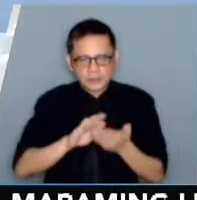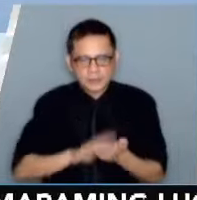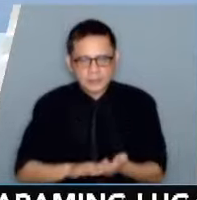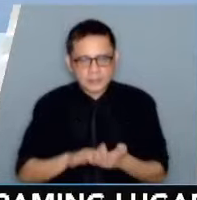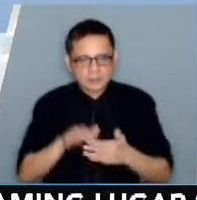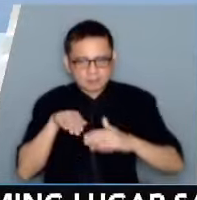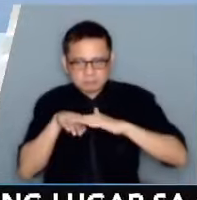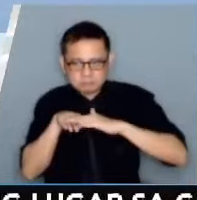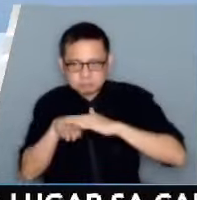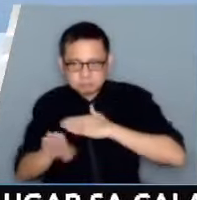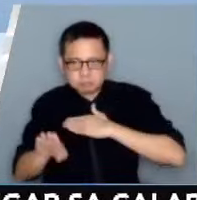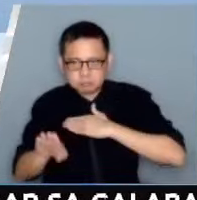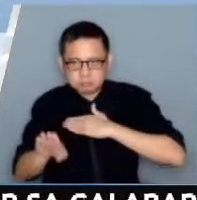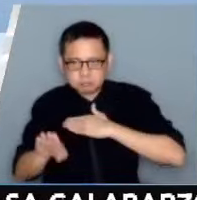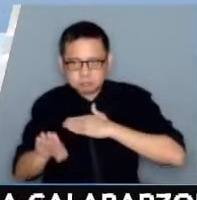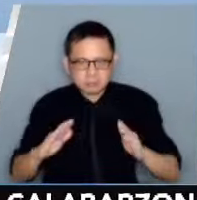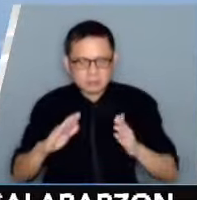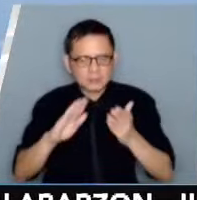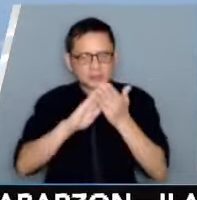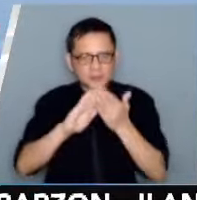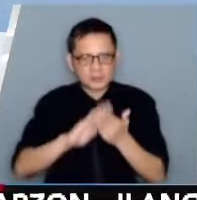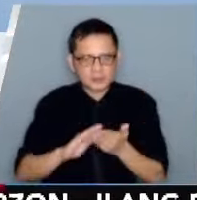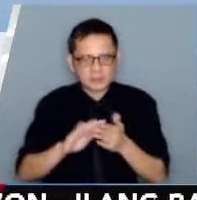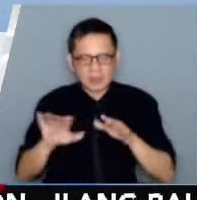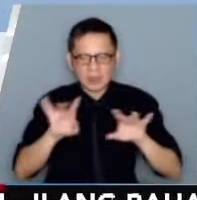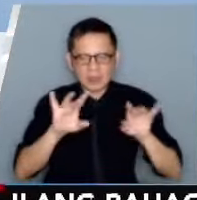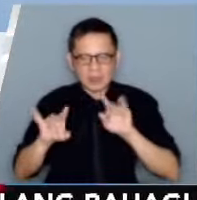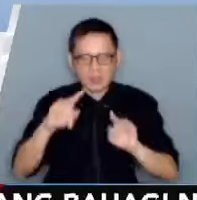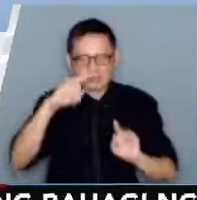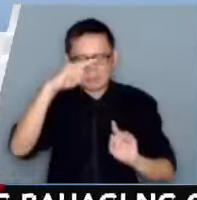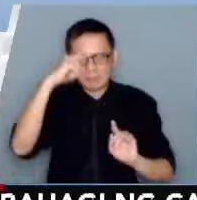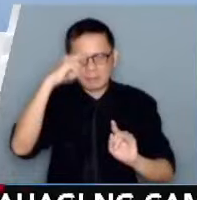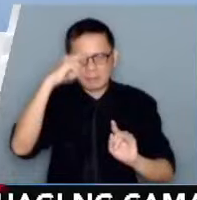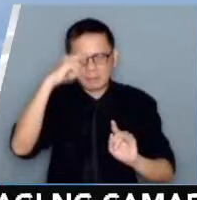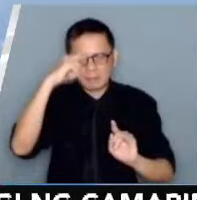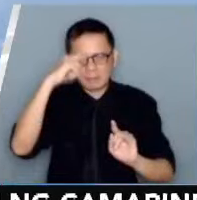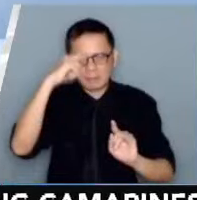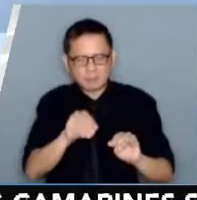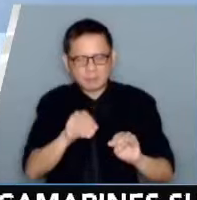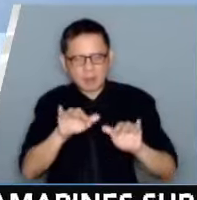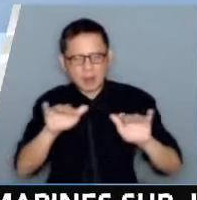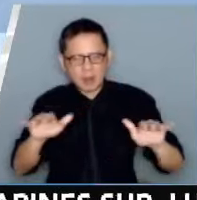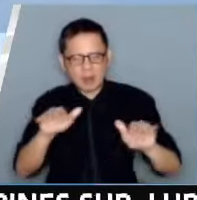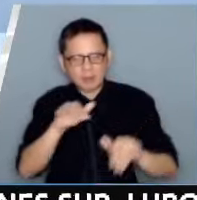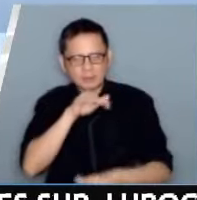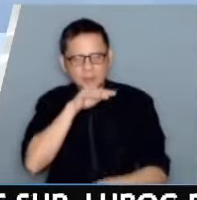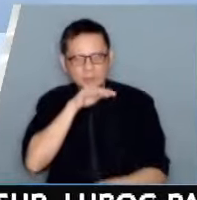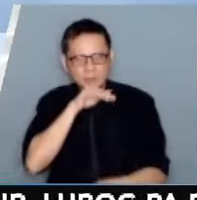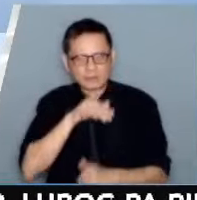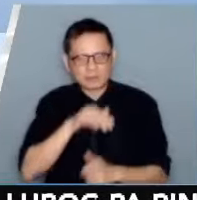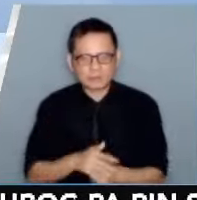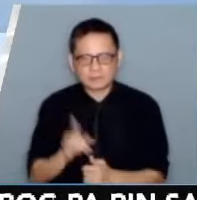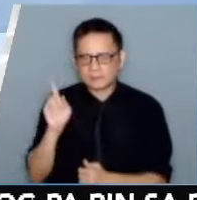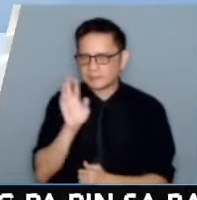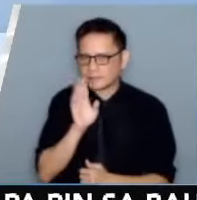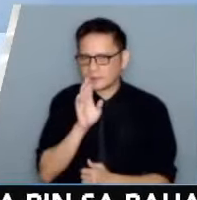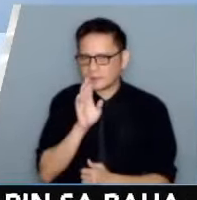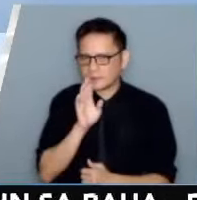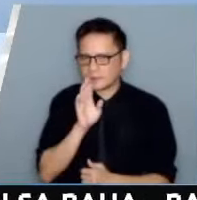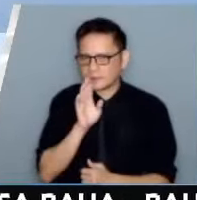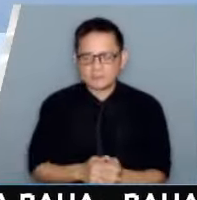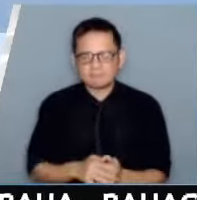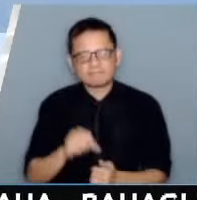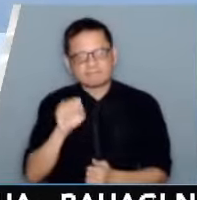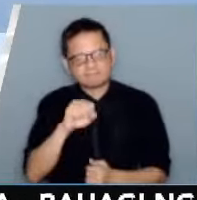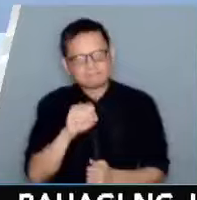tubig. Nakakapagod naman na din po sa kumilos-kilos ng ganito. So, sanay naman na